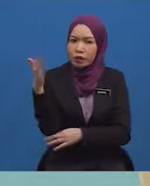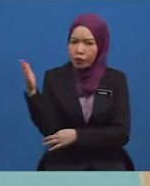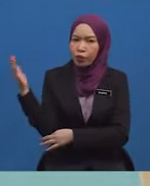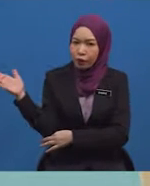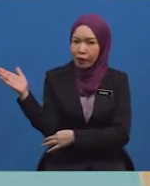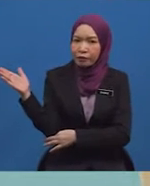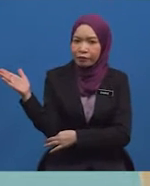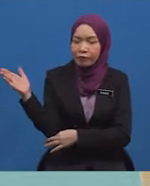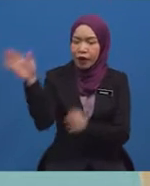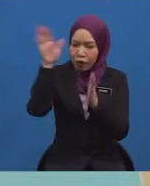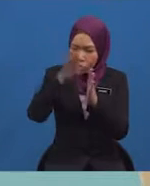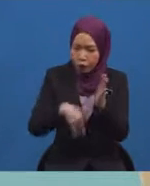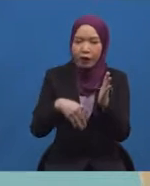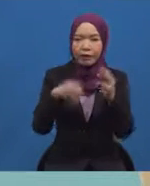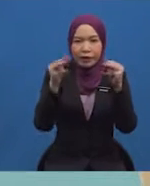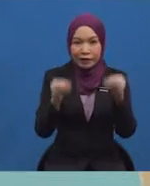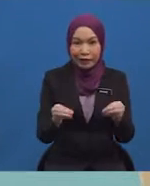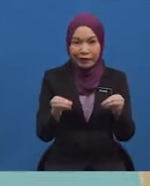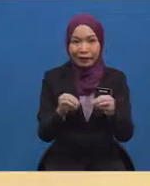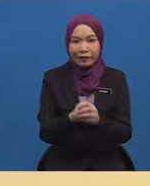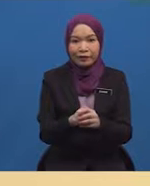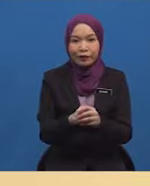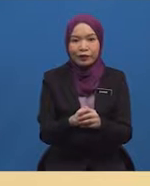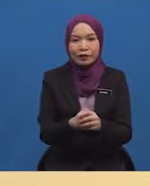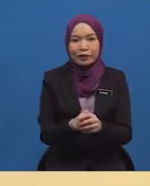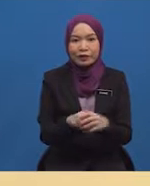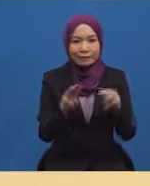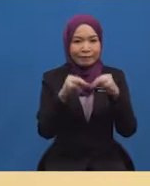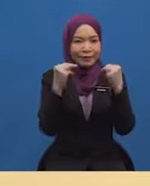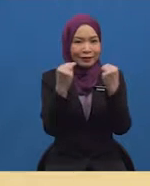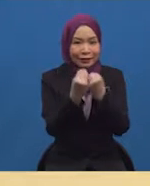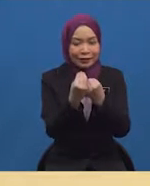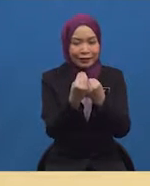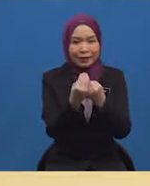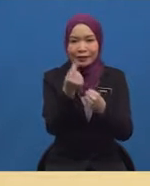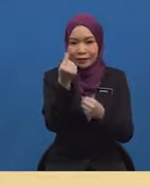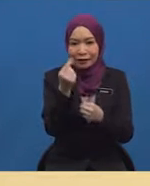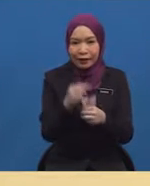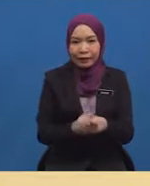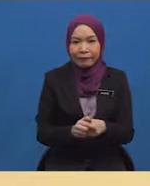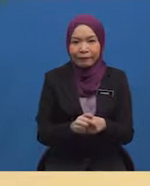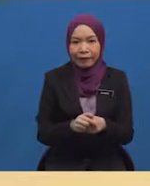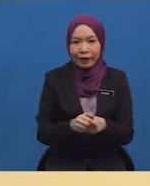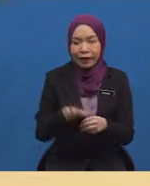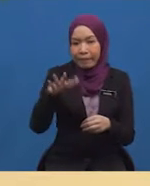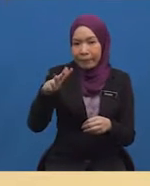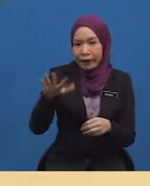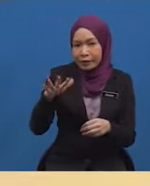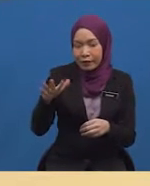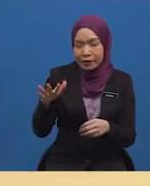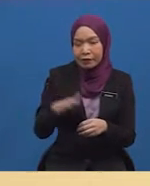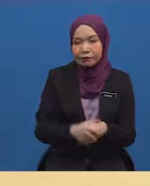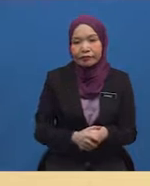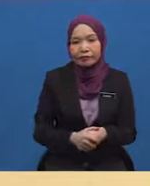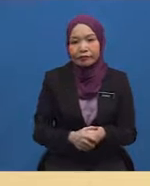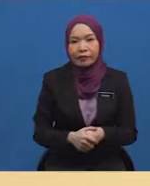Seterusnya, faktor sosial pula merujuk kepada kawasan yang mempunyai pelbagai kemudahan infrastruktur